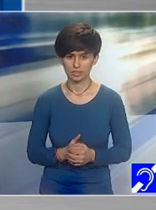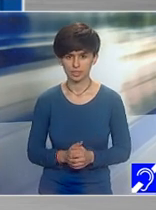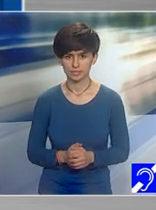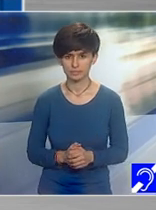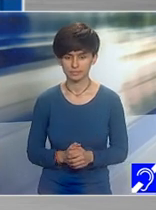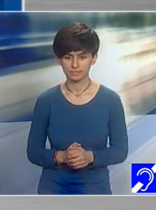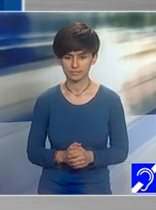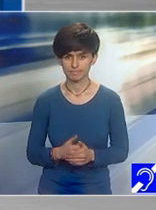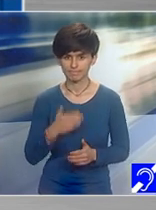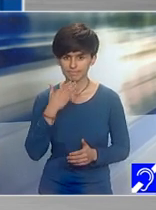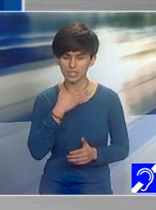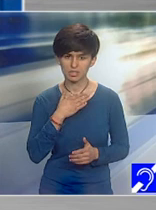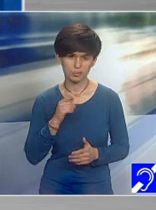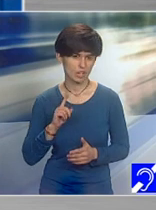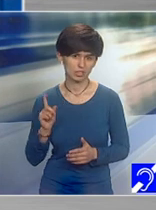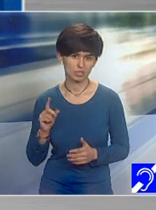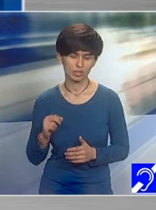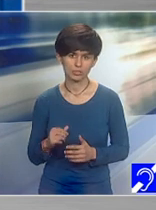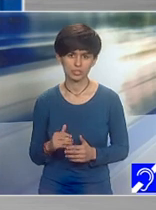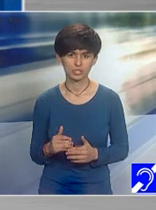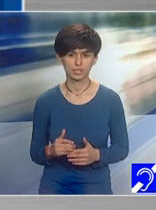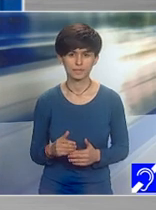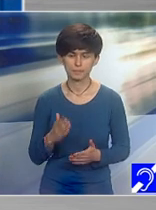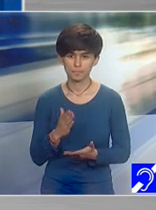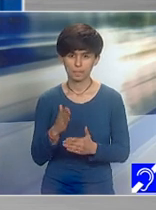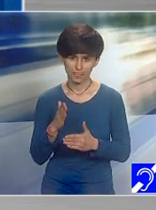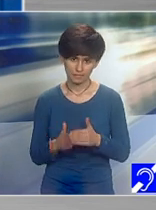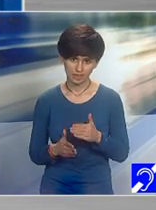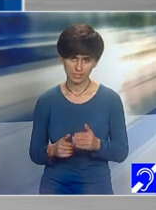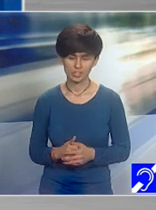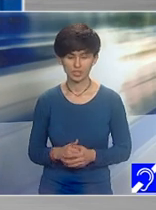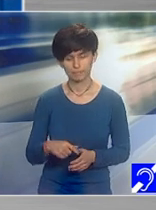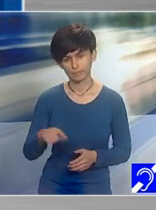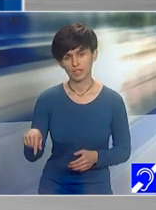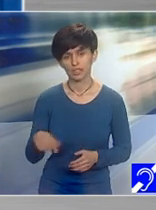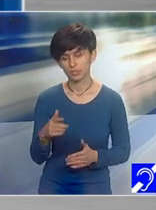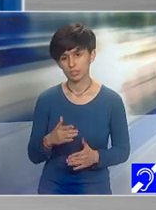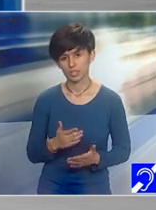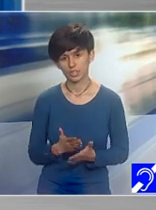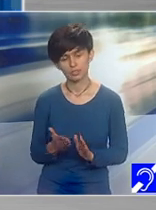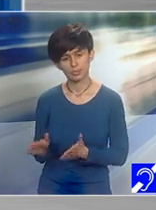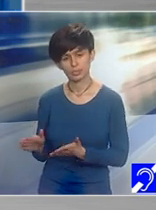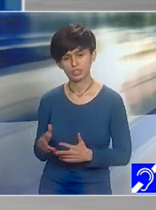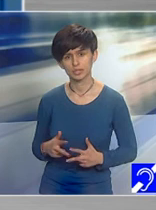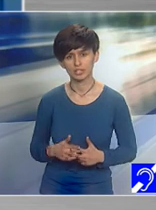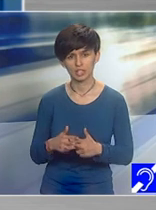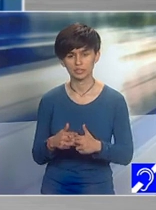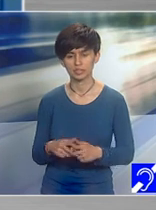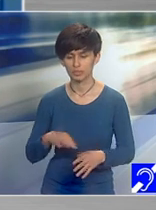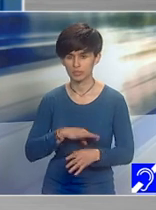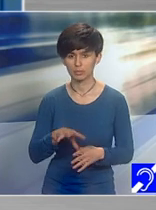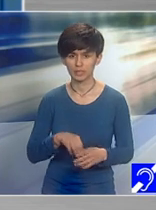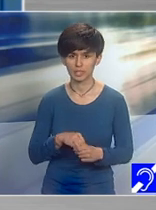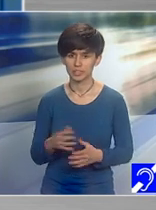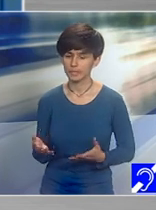posibilitatea. Din păcate încă nici acum nu a fost finalizat. Vom începe să ajutăm toate acele familii care doresc, în așa fel